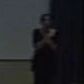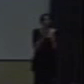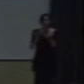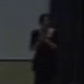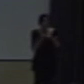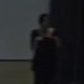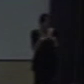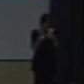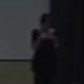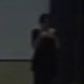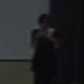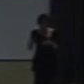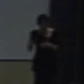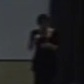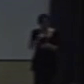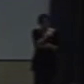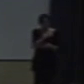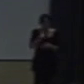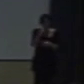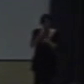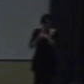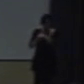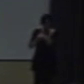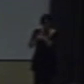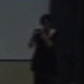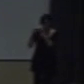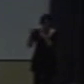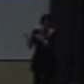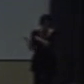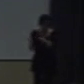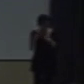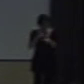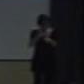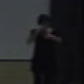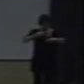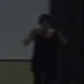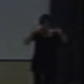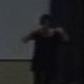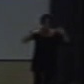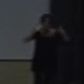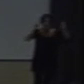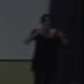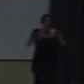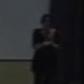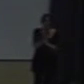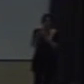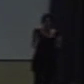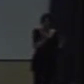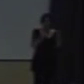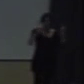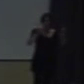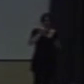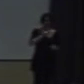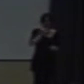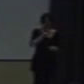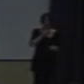nostra societat. Volia que aquelles imatges provoquessin un debat sobre la regulació de la prostitució i potser també del model de turisme